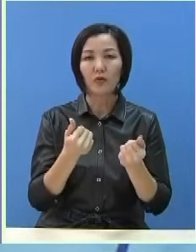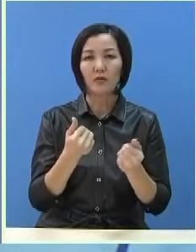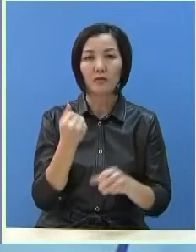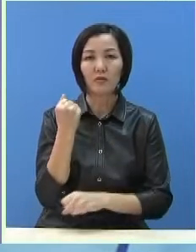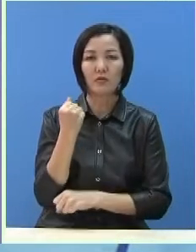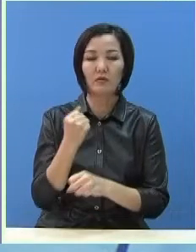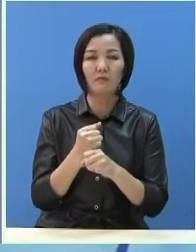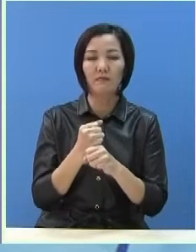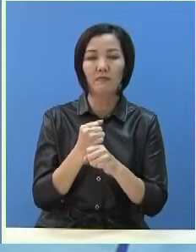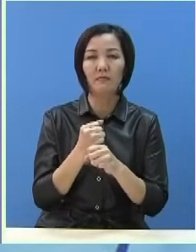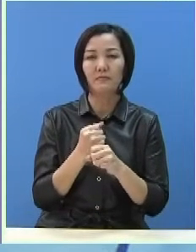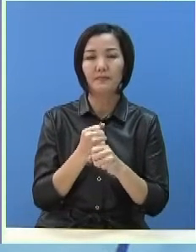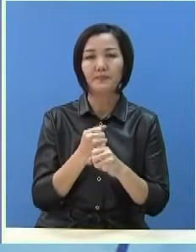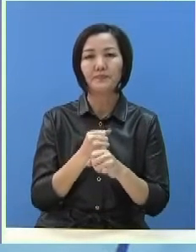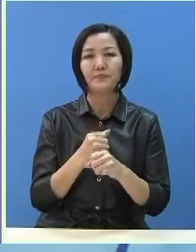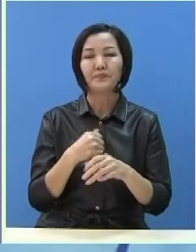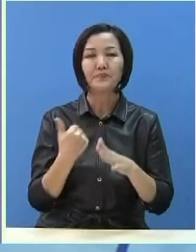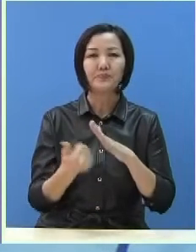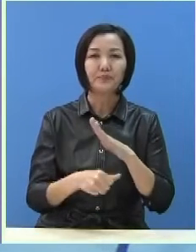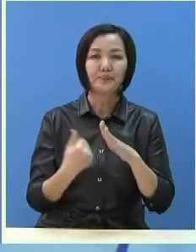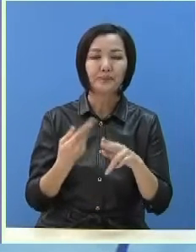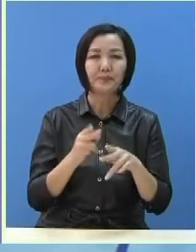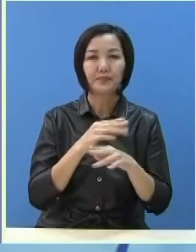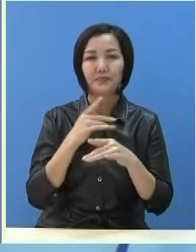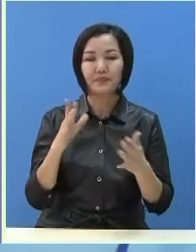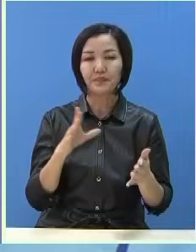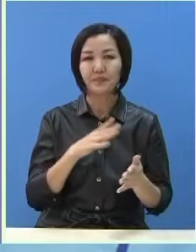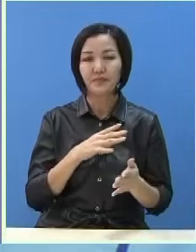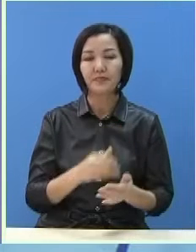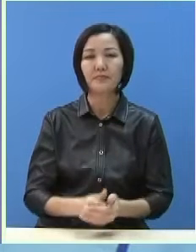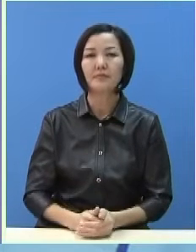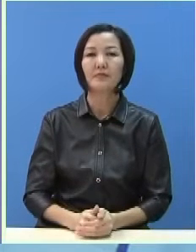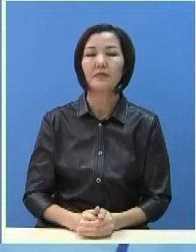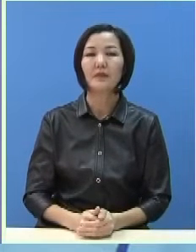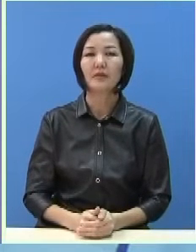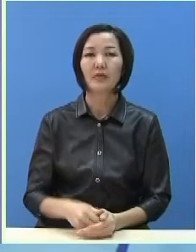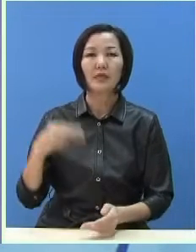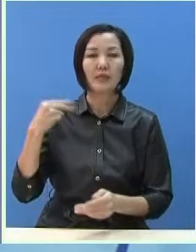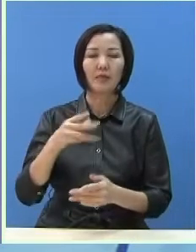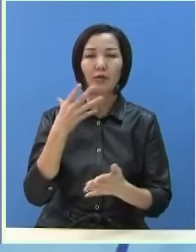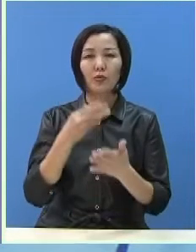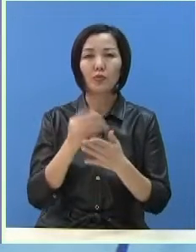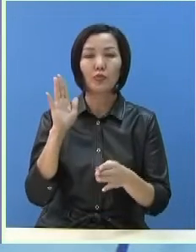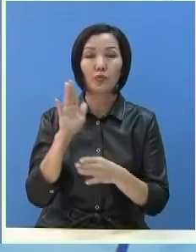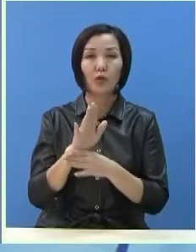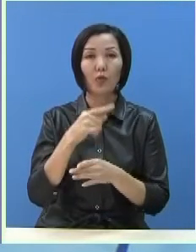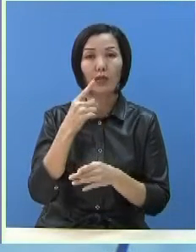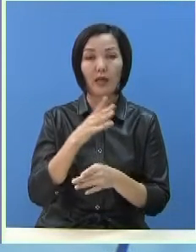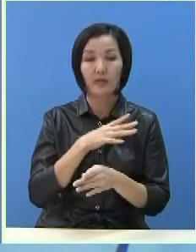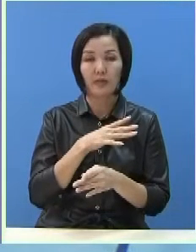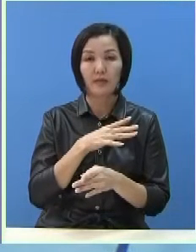жаңағы мемлекет басшысы Тоқаев өзінің бір жаңағы жолдауында ма, үндеуінде айтты ғой,